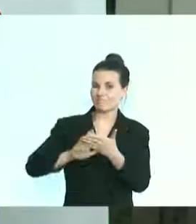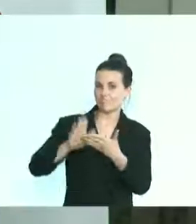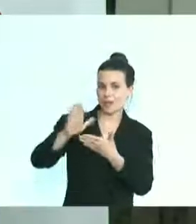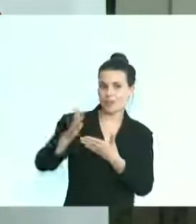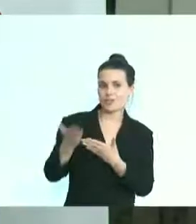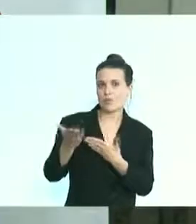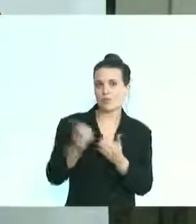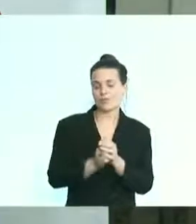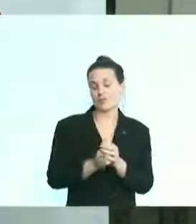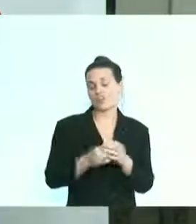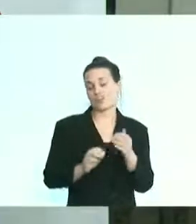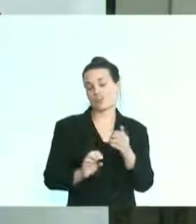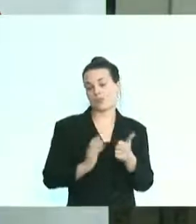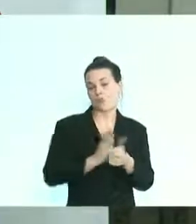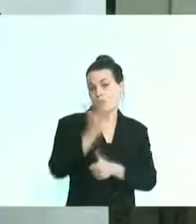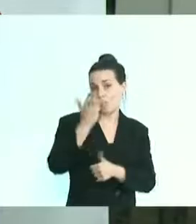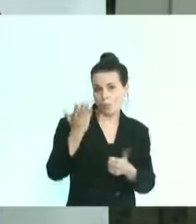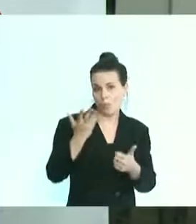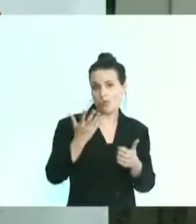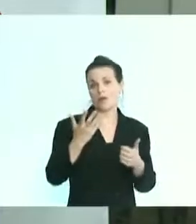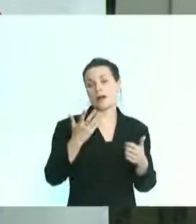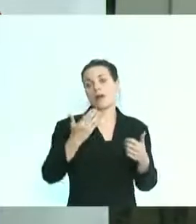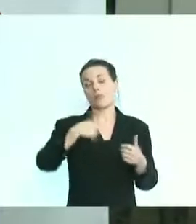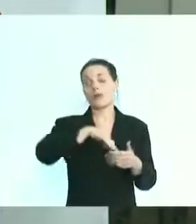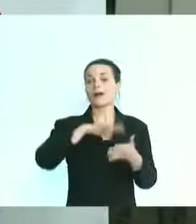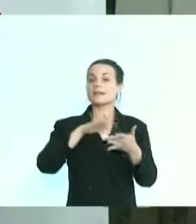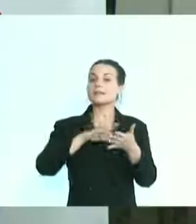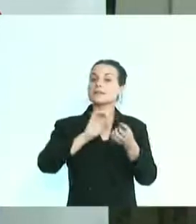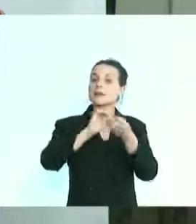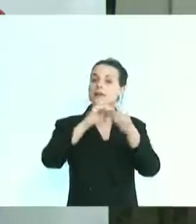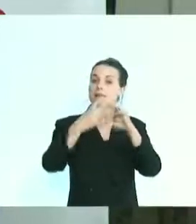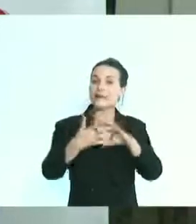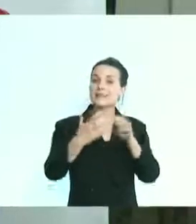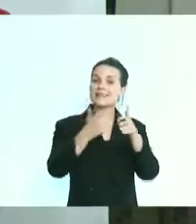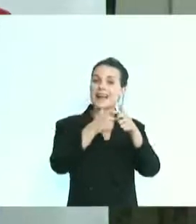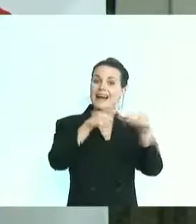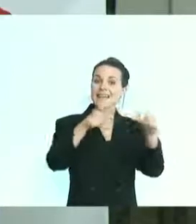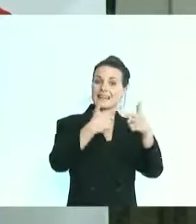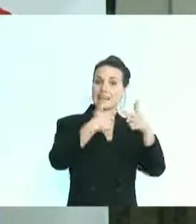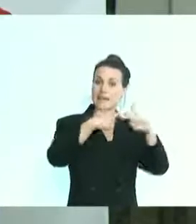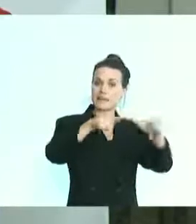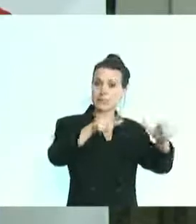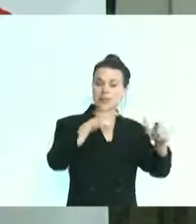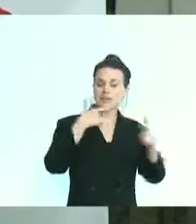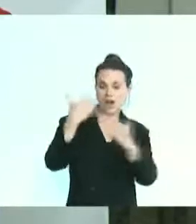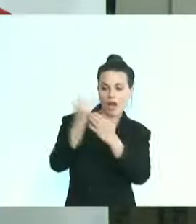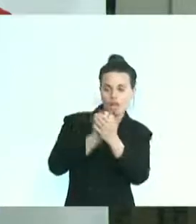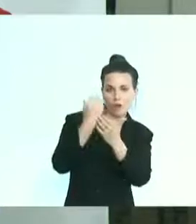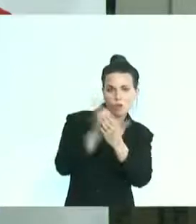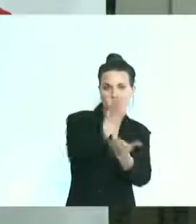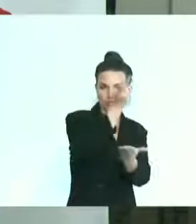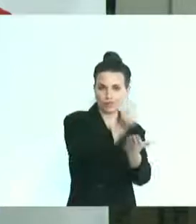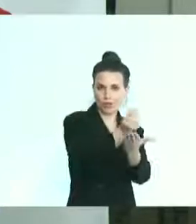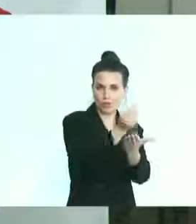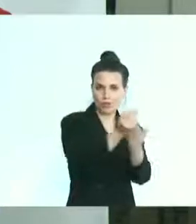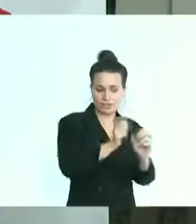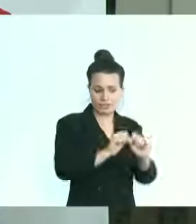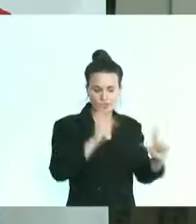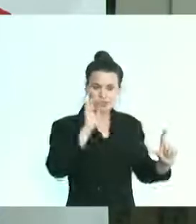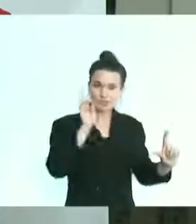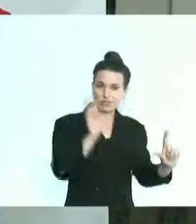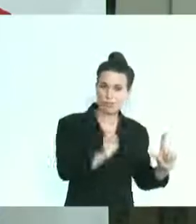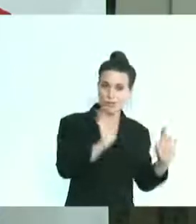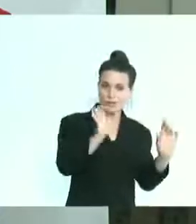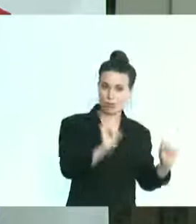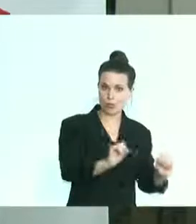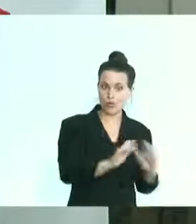libre. On va voir incrémenter le nombre de données. Donc ça, c'est facile à suivre, si je peux dire. Et puis après, le nombre d'ambassadeurs qui vont être mis en place et